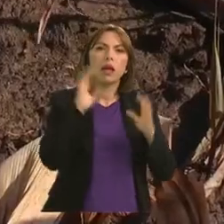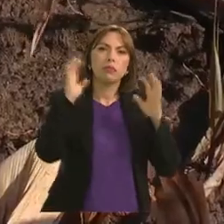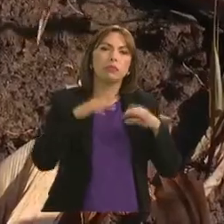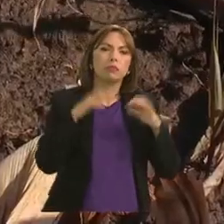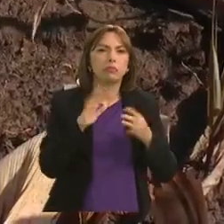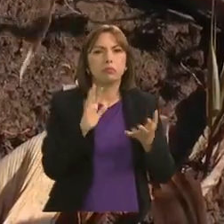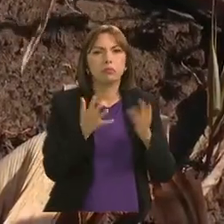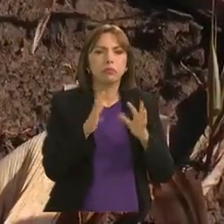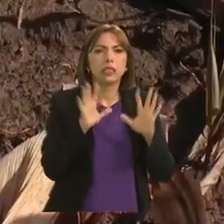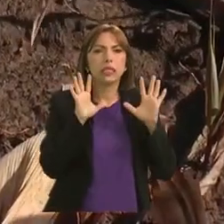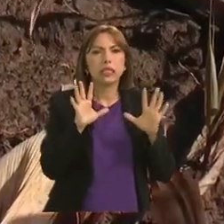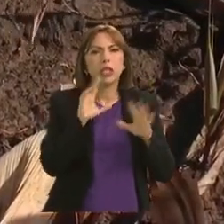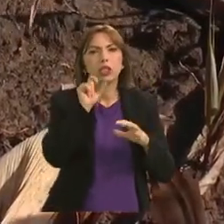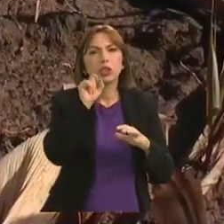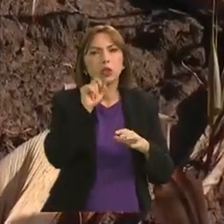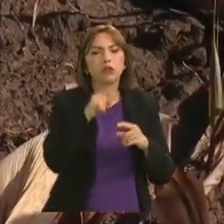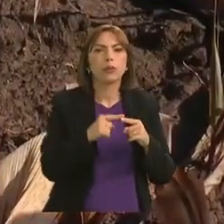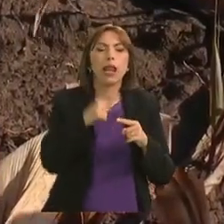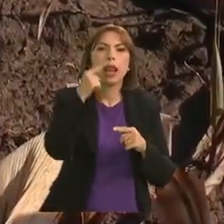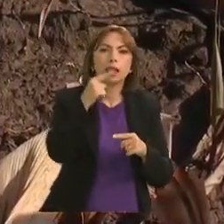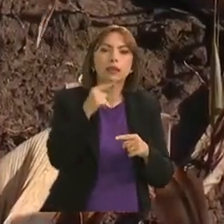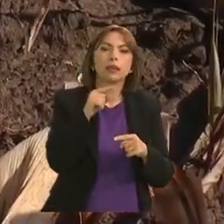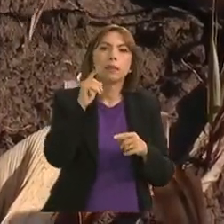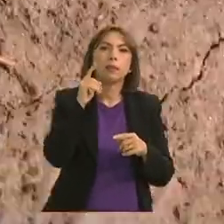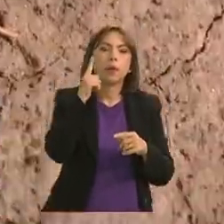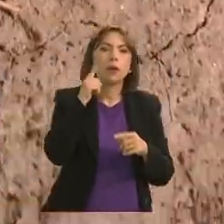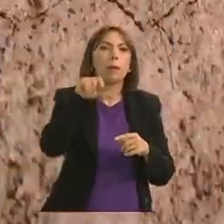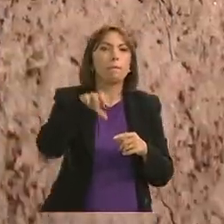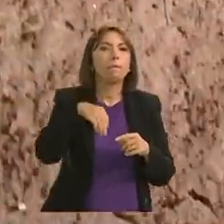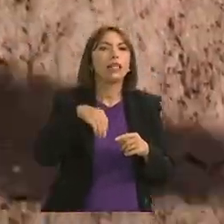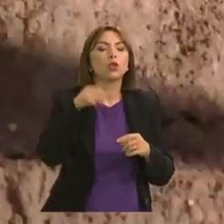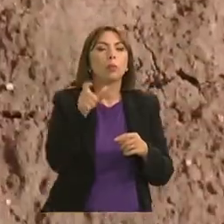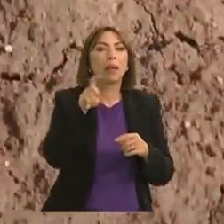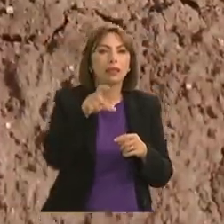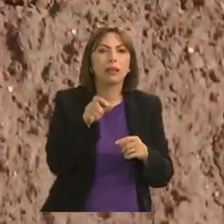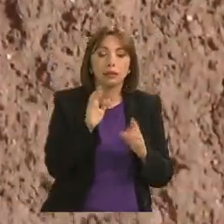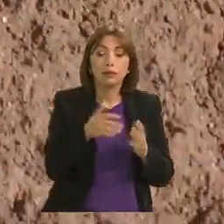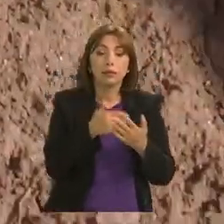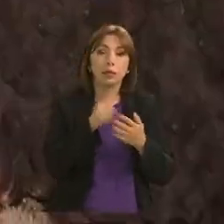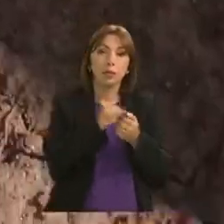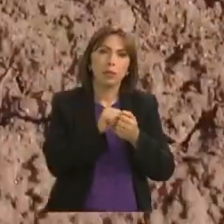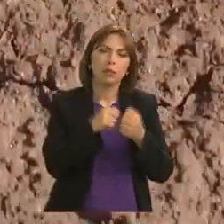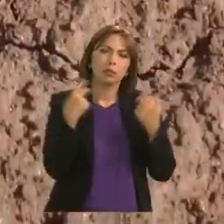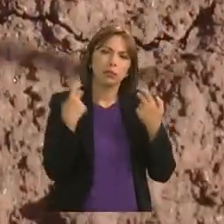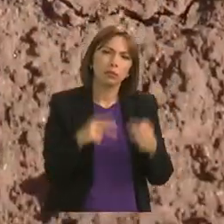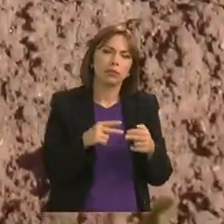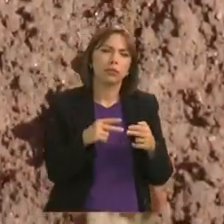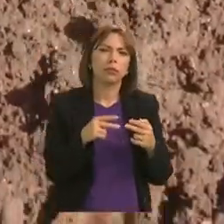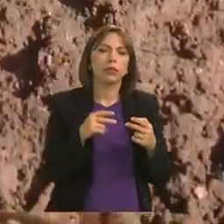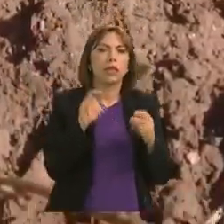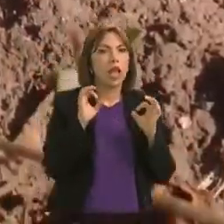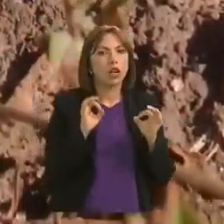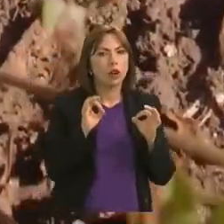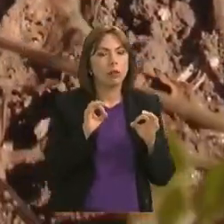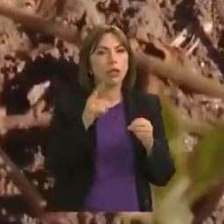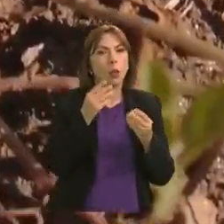de 10-12 litri pe metru pătrat. Ca pământul să-și revină la